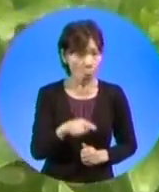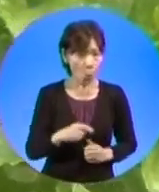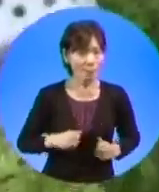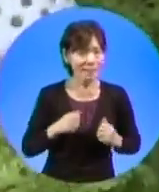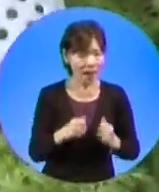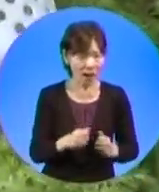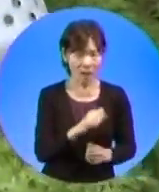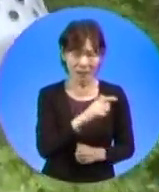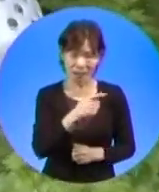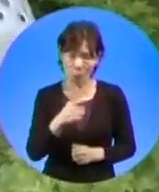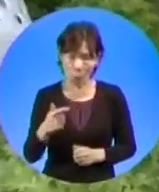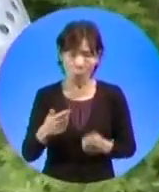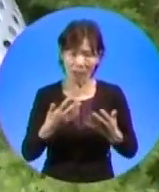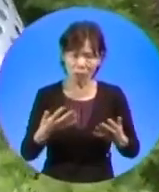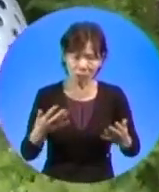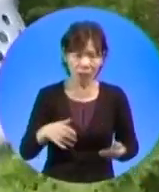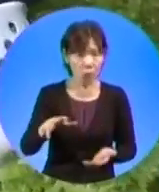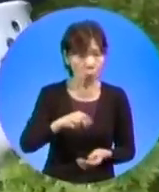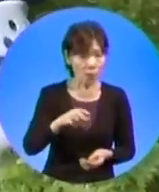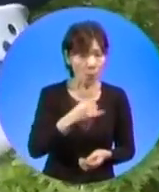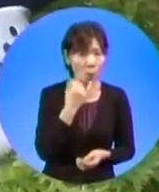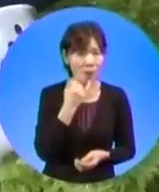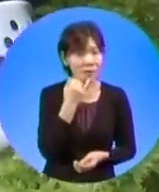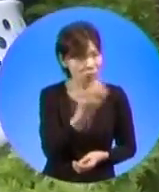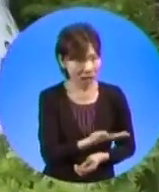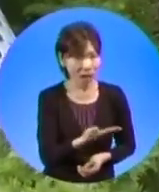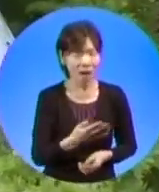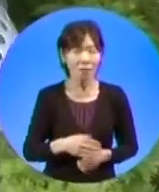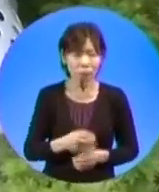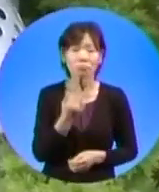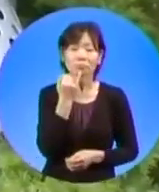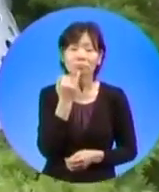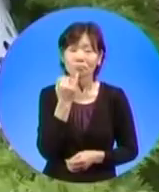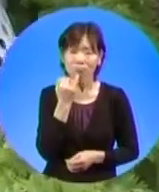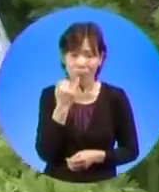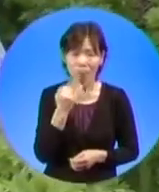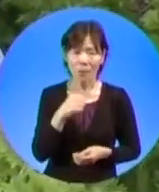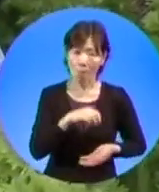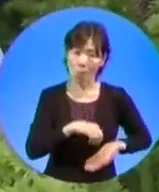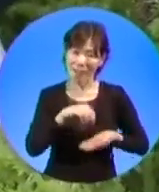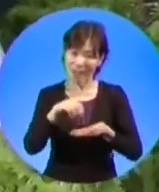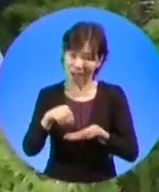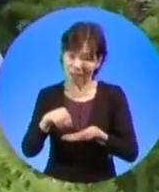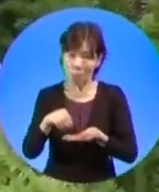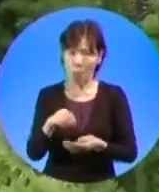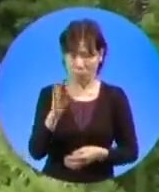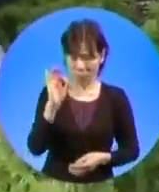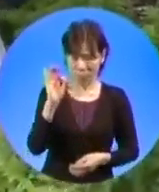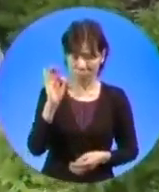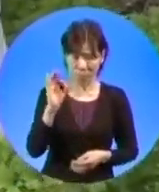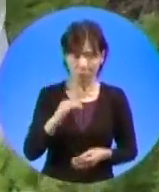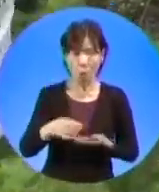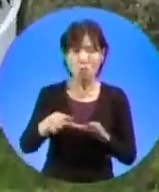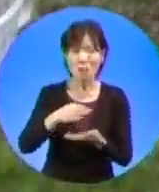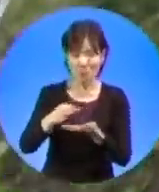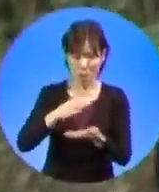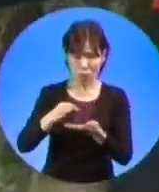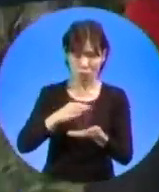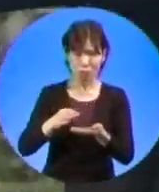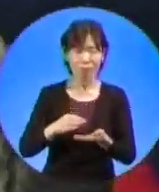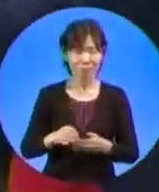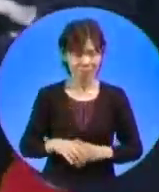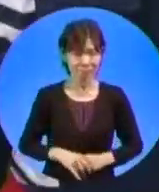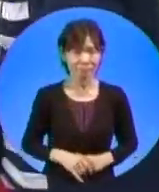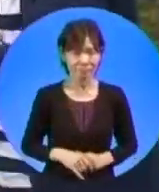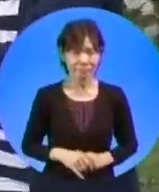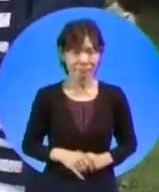んうん、へえ、これはここに来たらこうやって好きなだけ取っていいんですか？ うん、それでお持ち帰りしてい